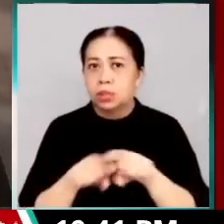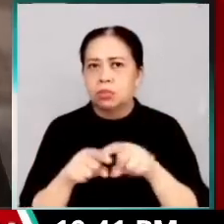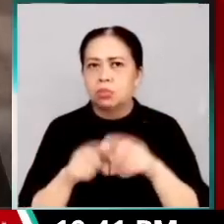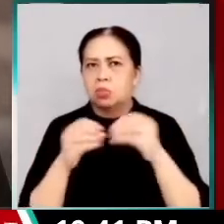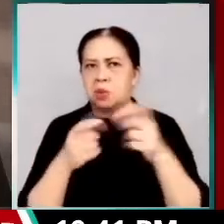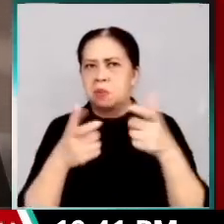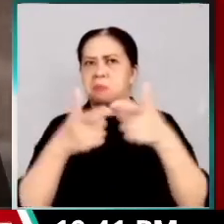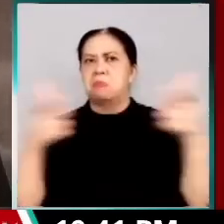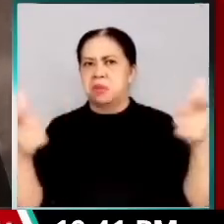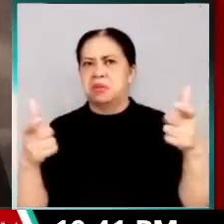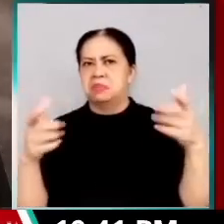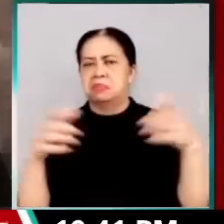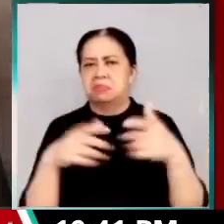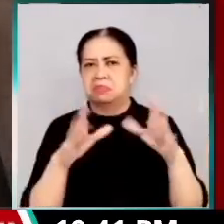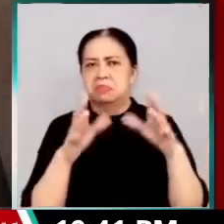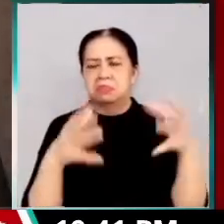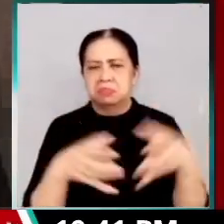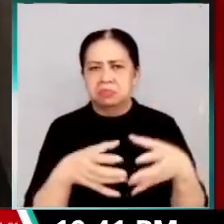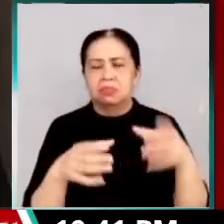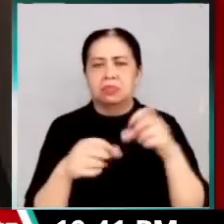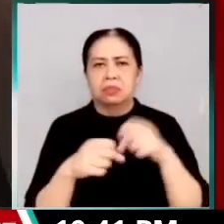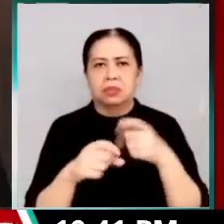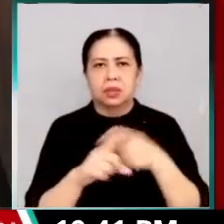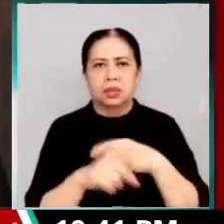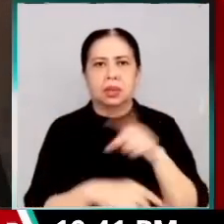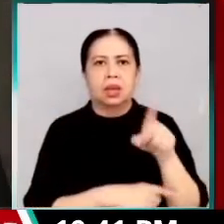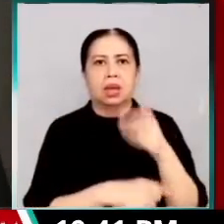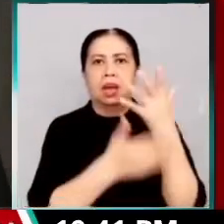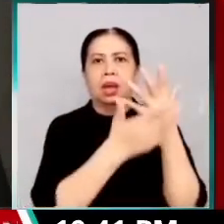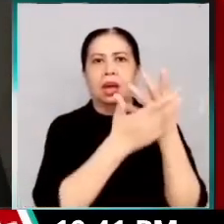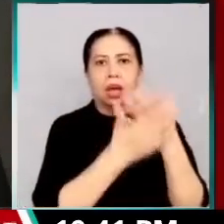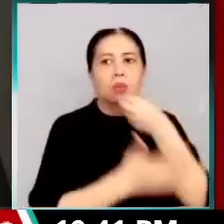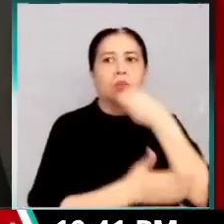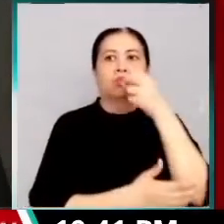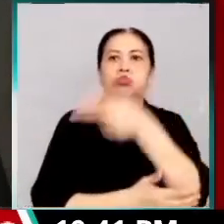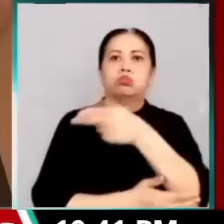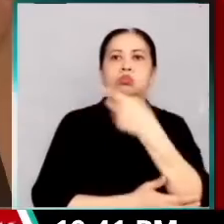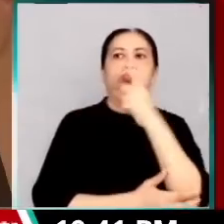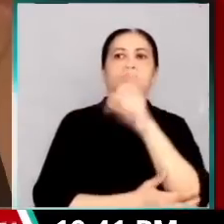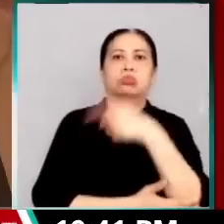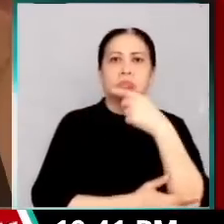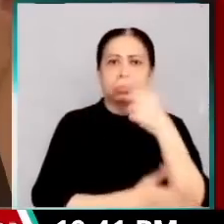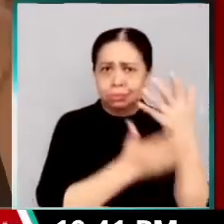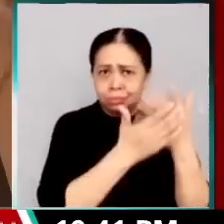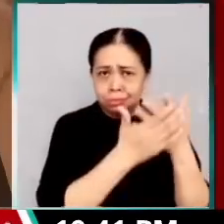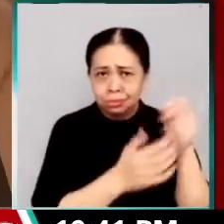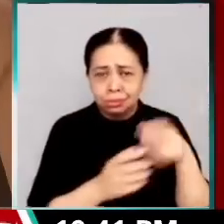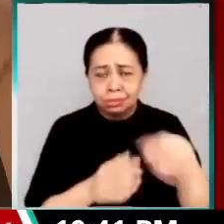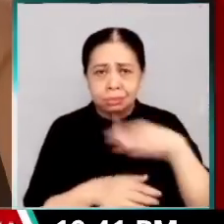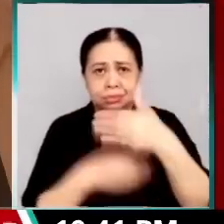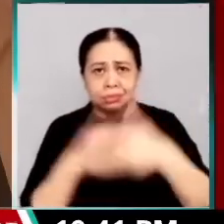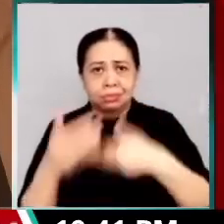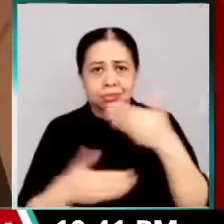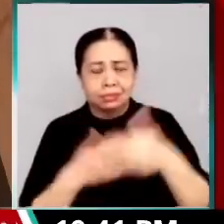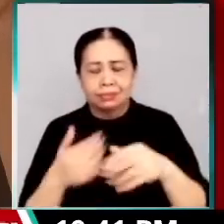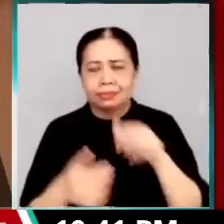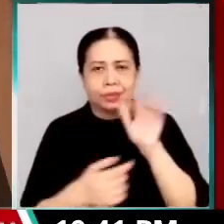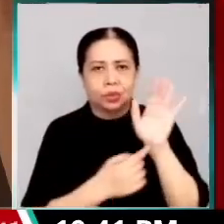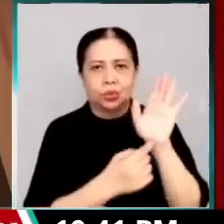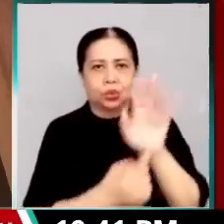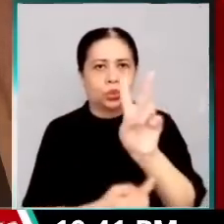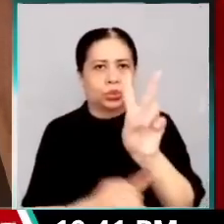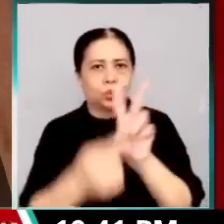source matapos mapag-alaman na isang bilanggo ang naguutos sa kalakaran ng droga. hindi na hinarap sa media ang dalawang suspek